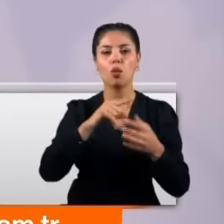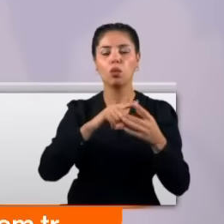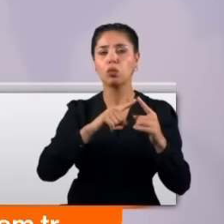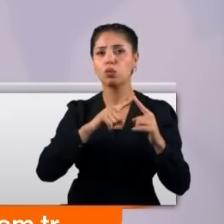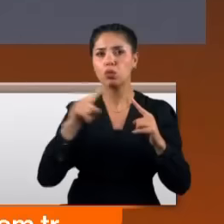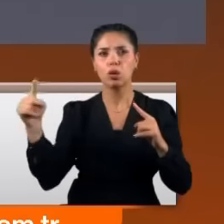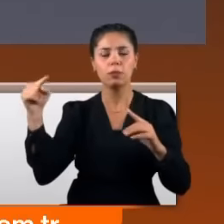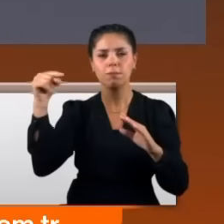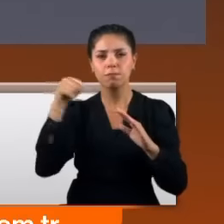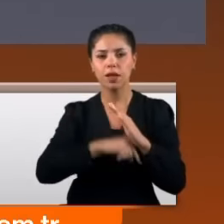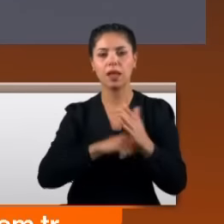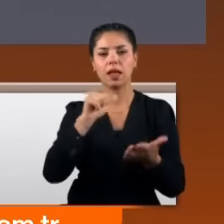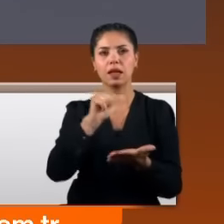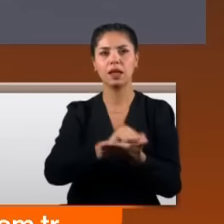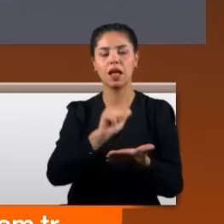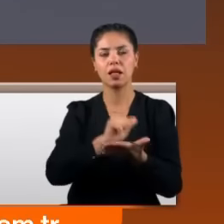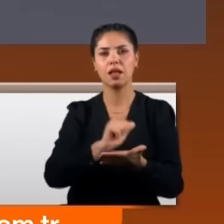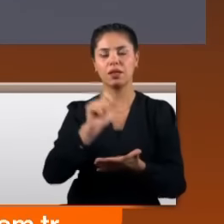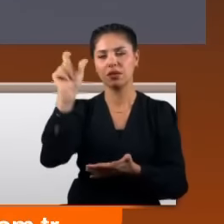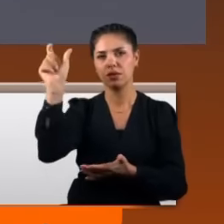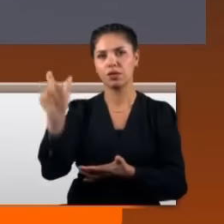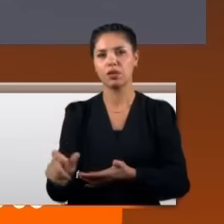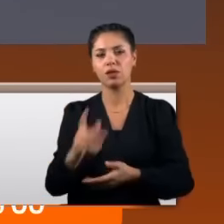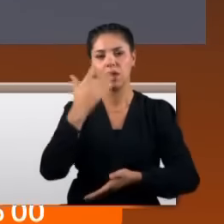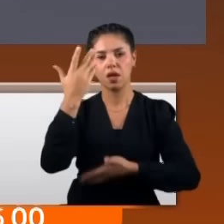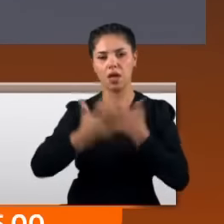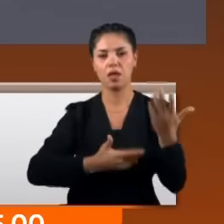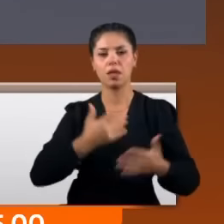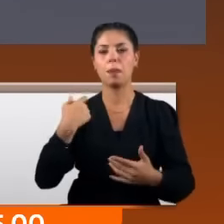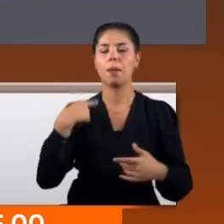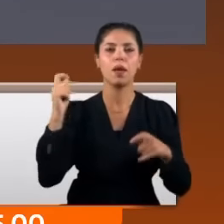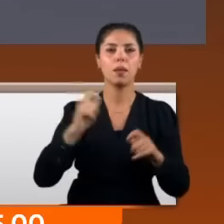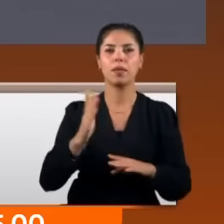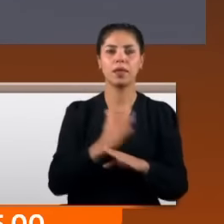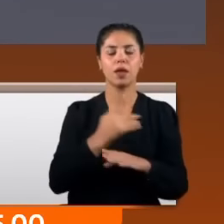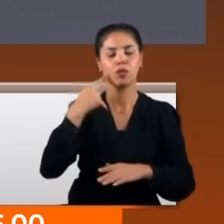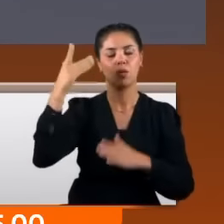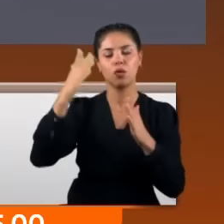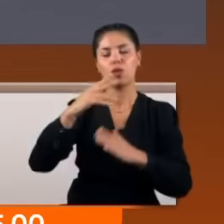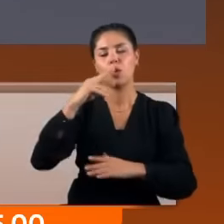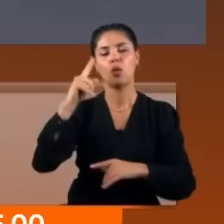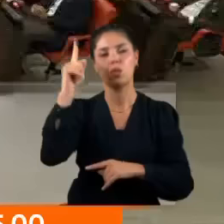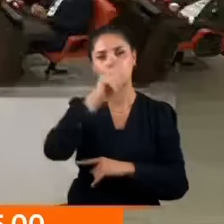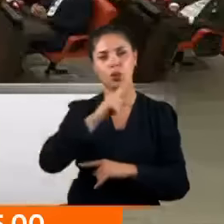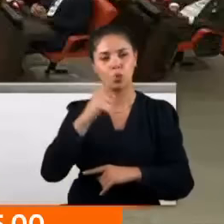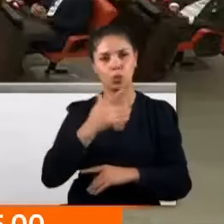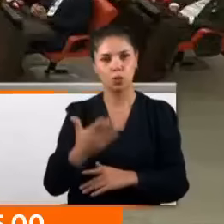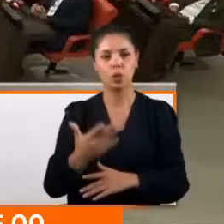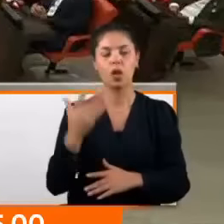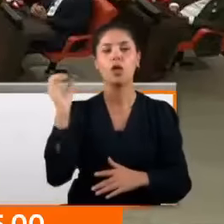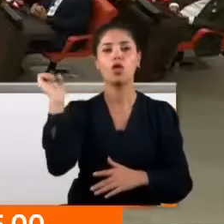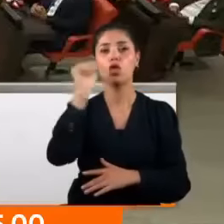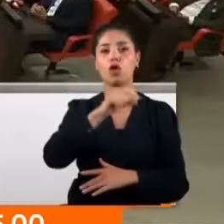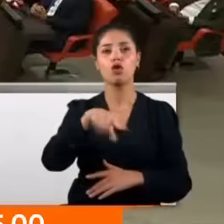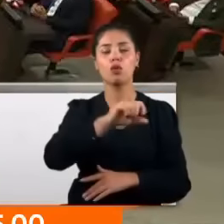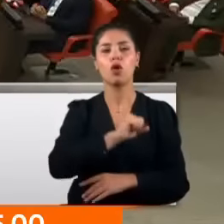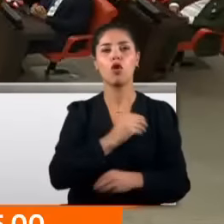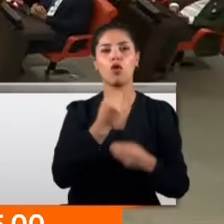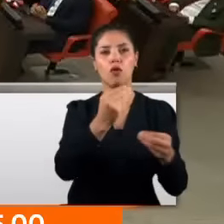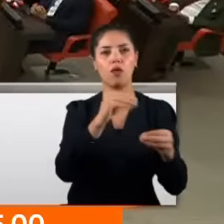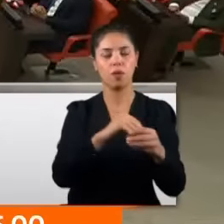Burhan anlattı. Beni harekete geçiren Sayın Cumhurbaşkanımızın yaptığı konuşmadır dedi. Erdoğan'ın hasımlarımıza korku vermek